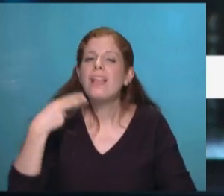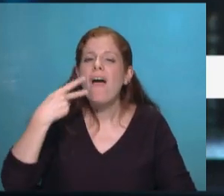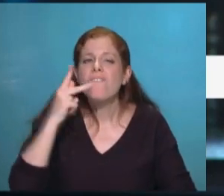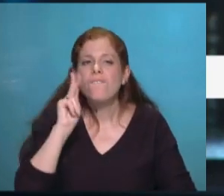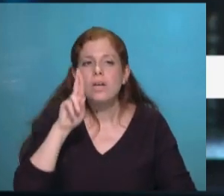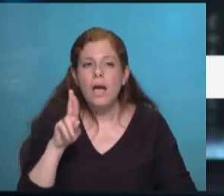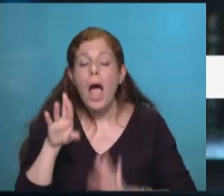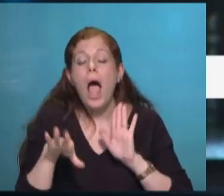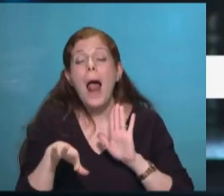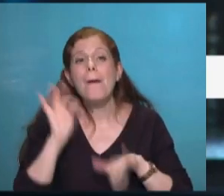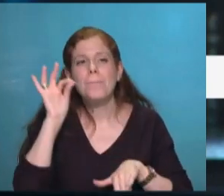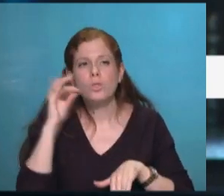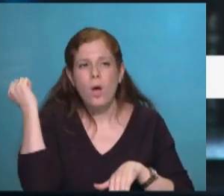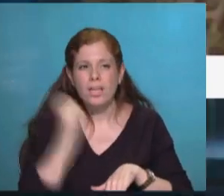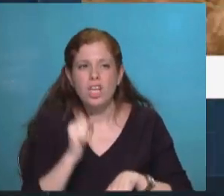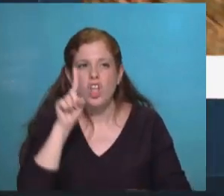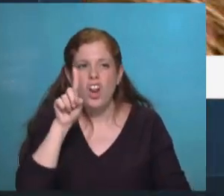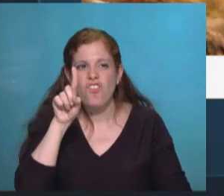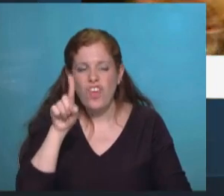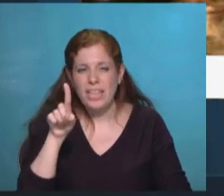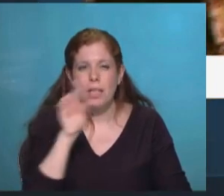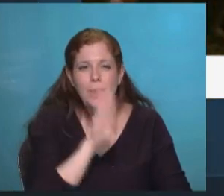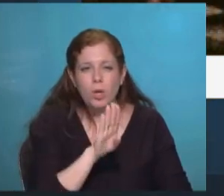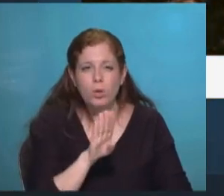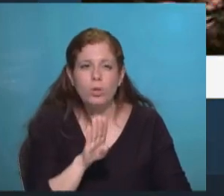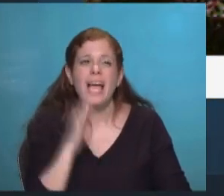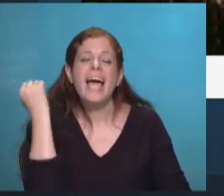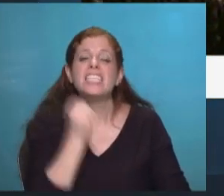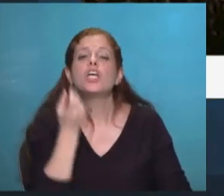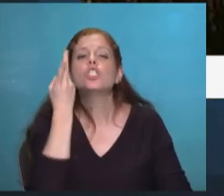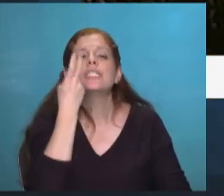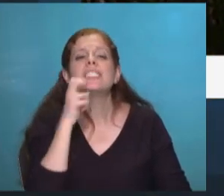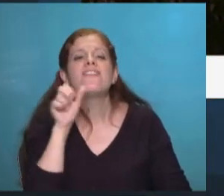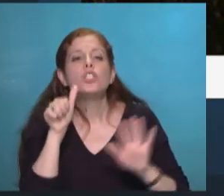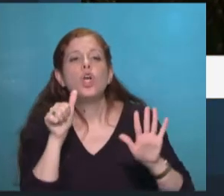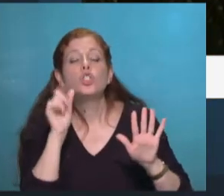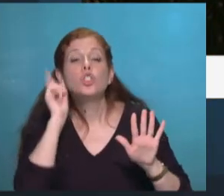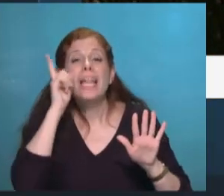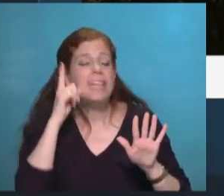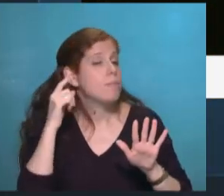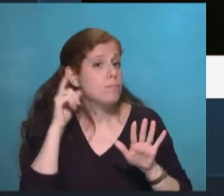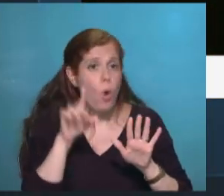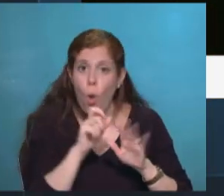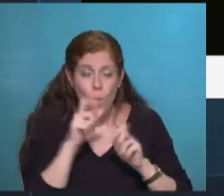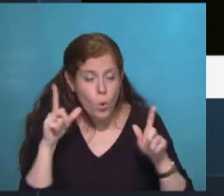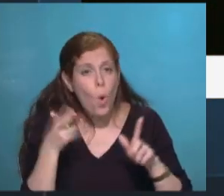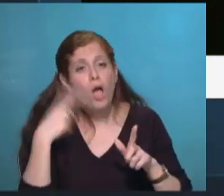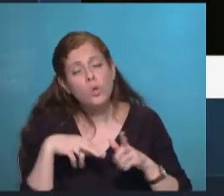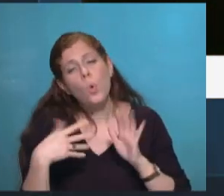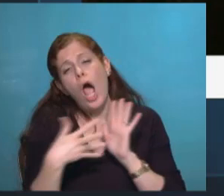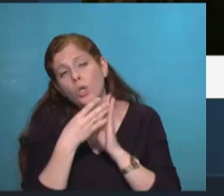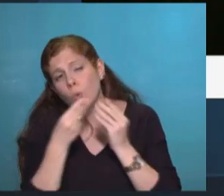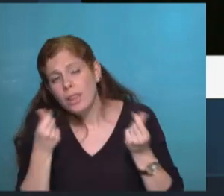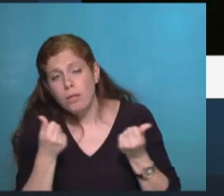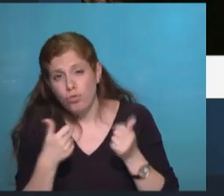של ורדית בקר קנות. רצח שלא פוענח 26 שנים. היו חשודים שנחקרו ושוחררו, לא היה קצה